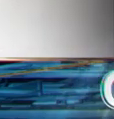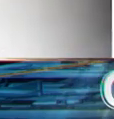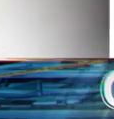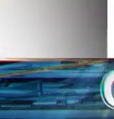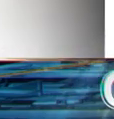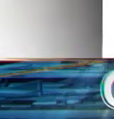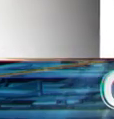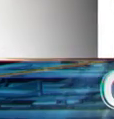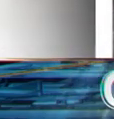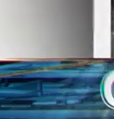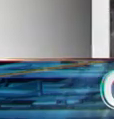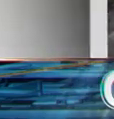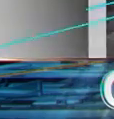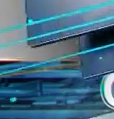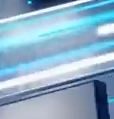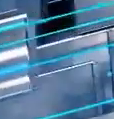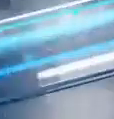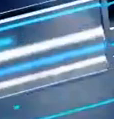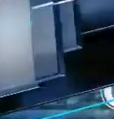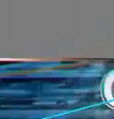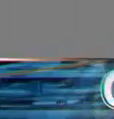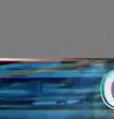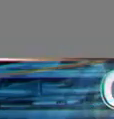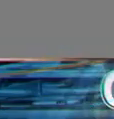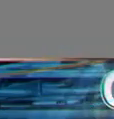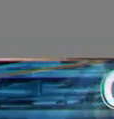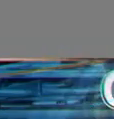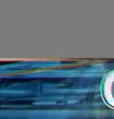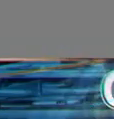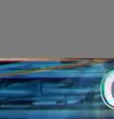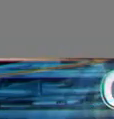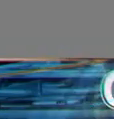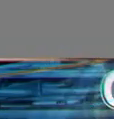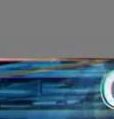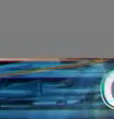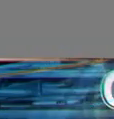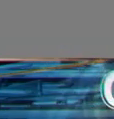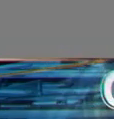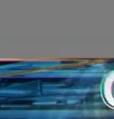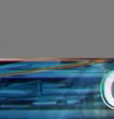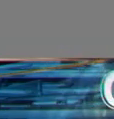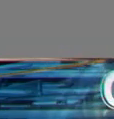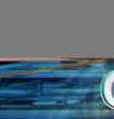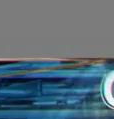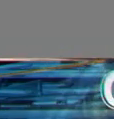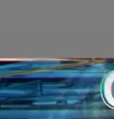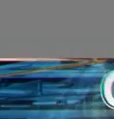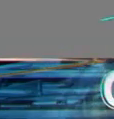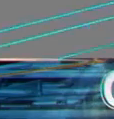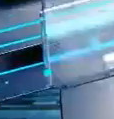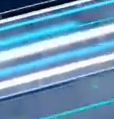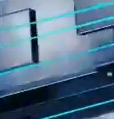9 случаев коронавирусной инфекции. Хотим домой. Жители Алматинской области из Турции, перенаправленные в